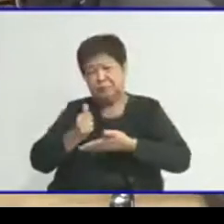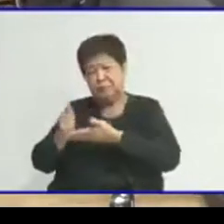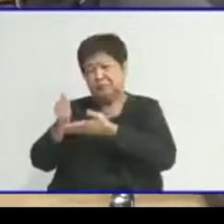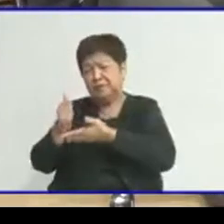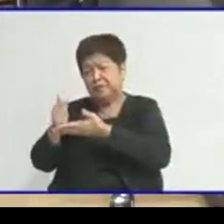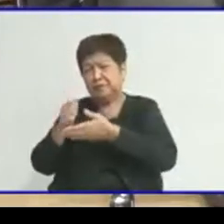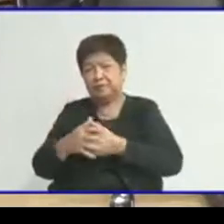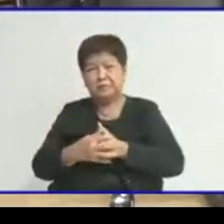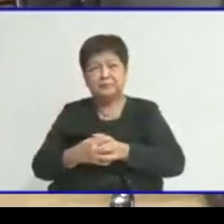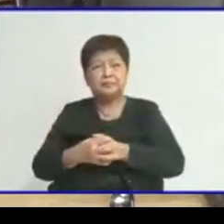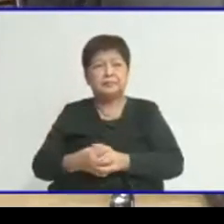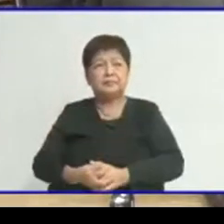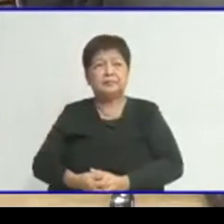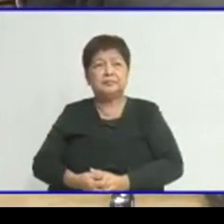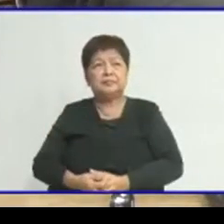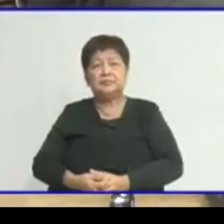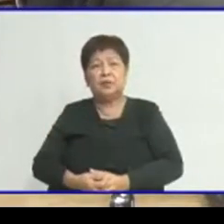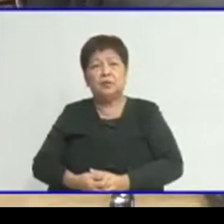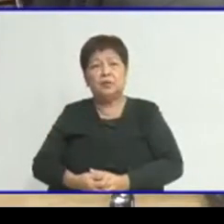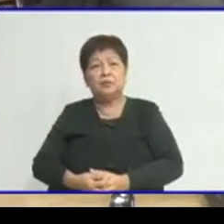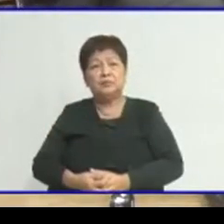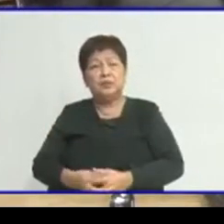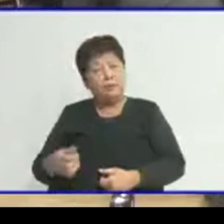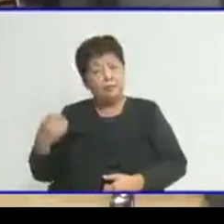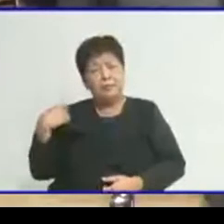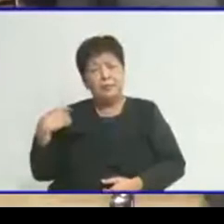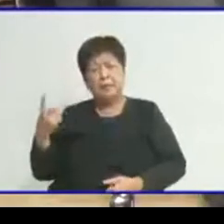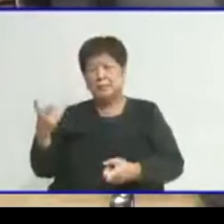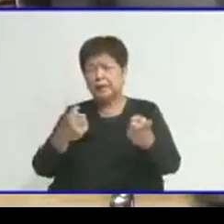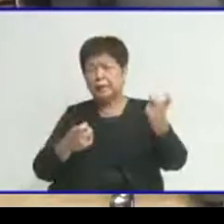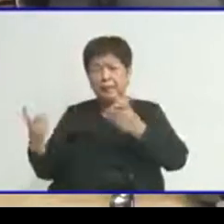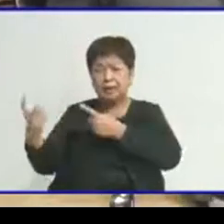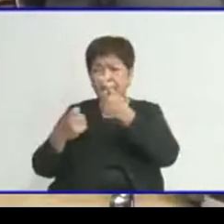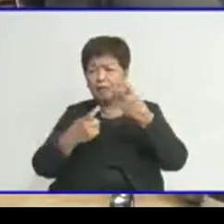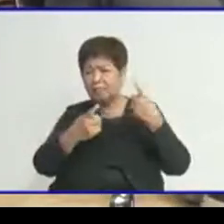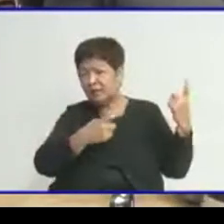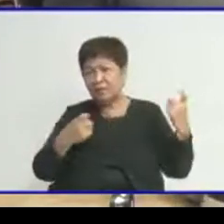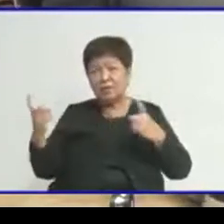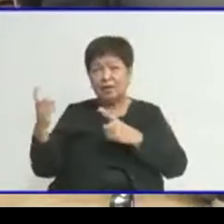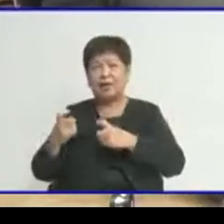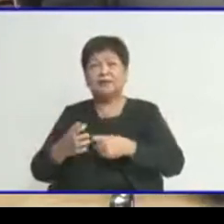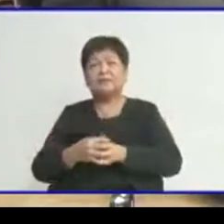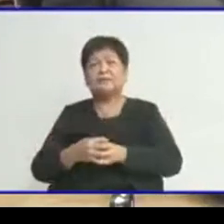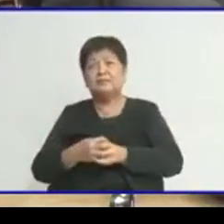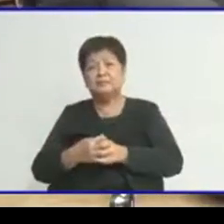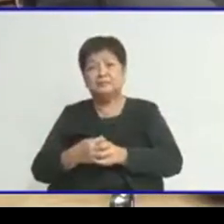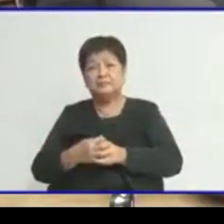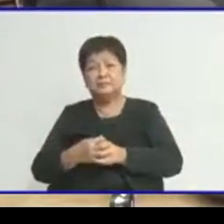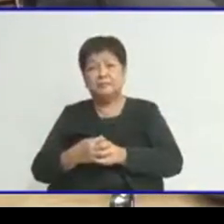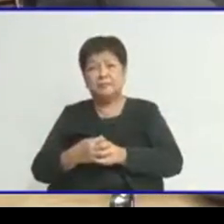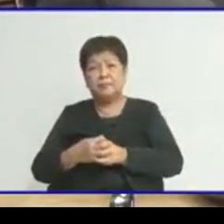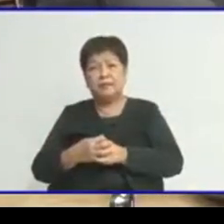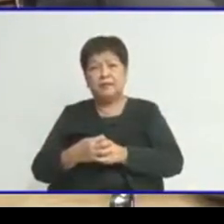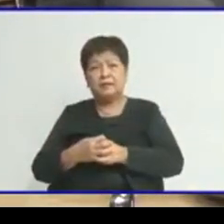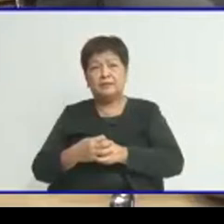ready but they have a lot of concerns แล้วก็มีรวมคำถาม ที่เข้ามาคุณชาชัย also talk about some